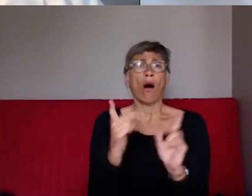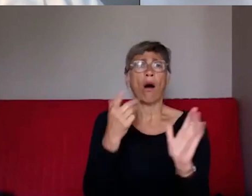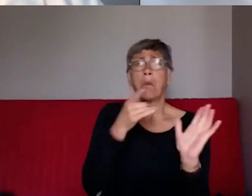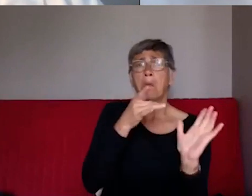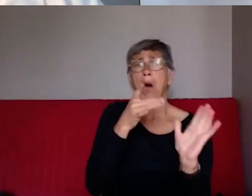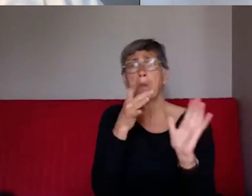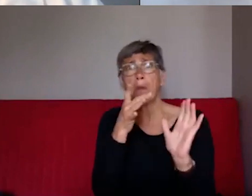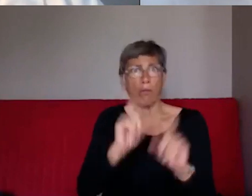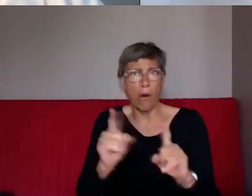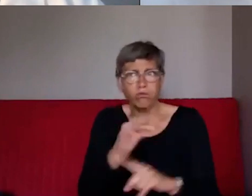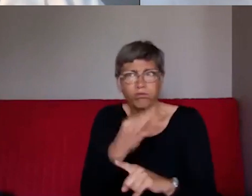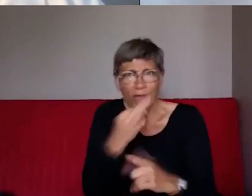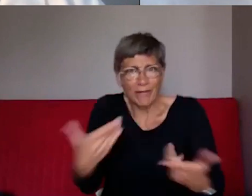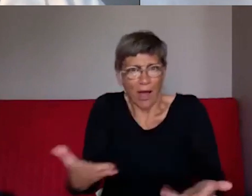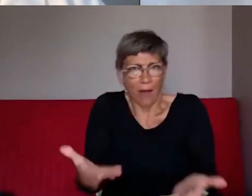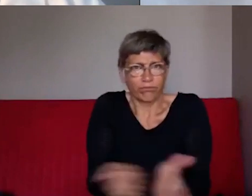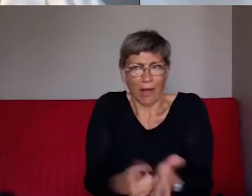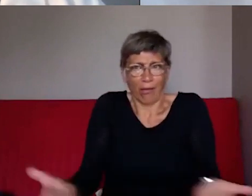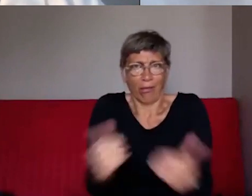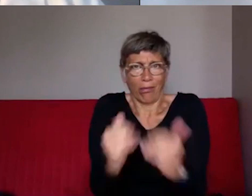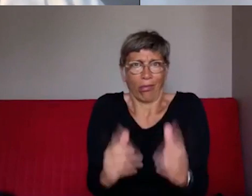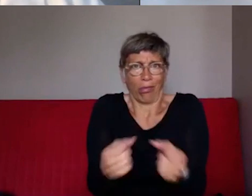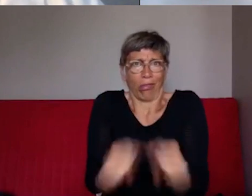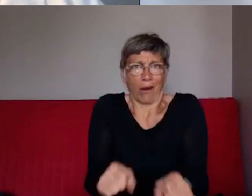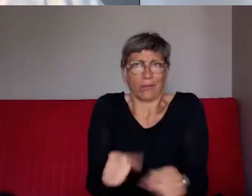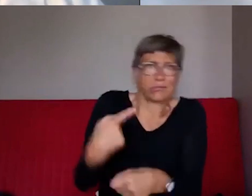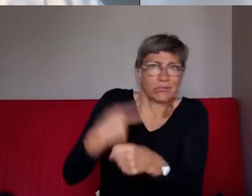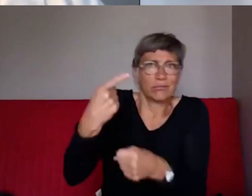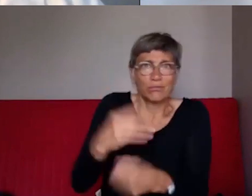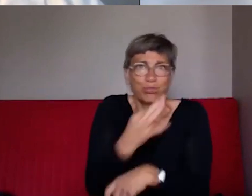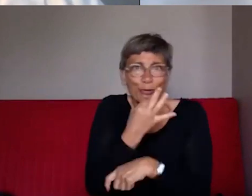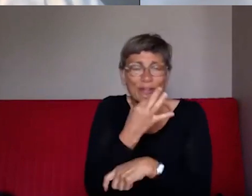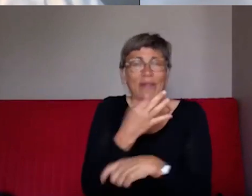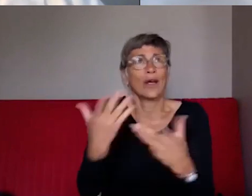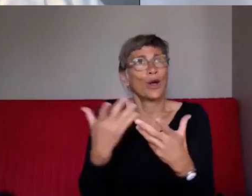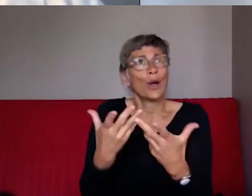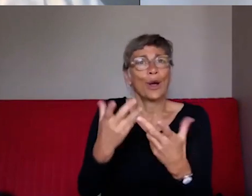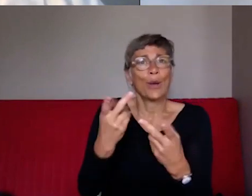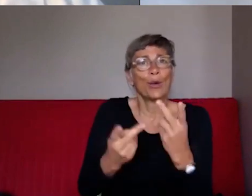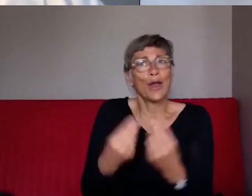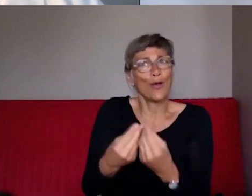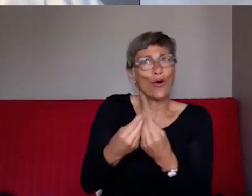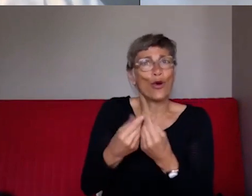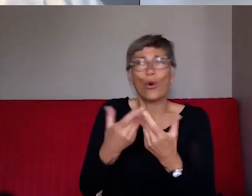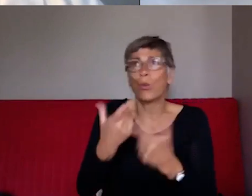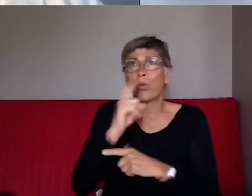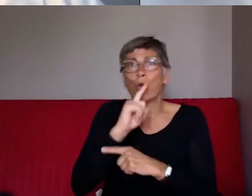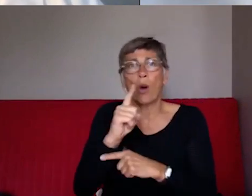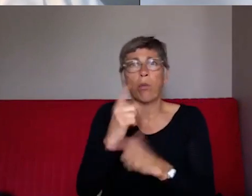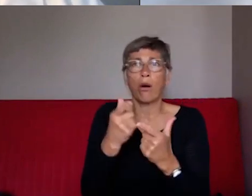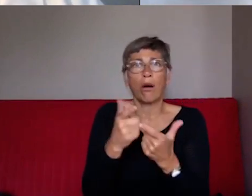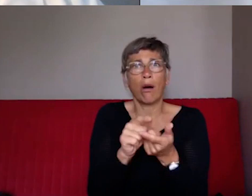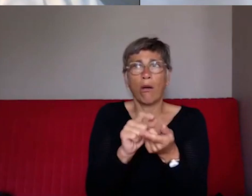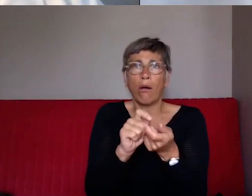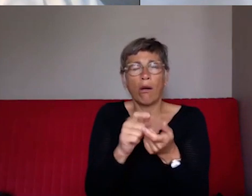l'heure du Covid. Ça peut justement vous donner aussi envie de vous orienter vers